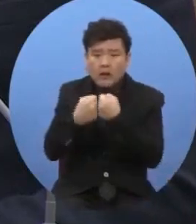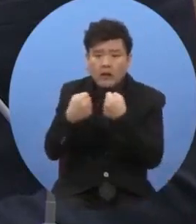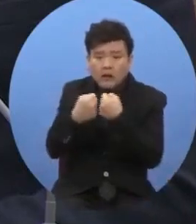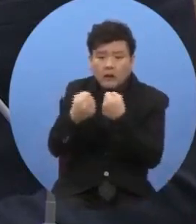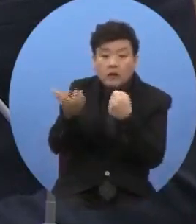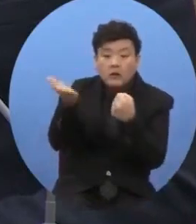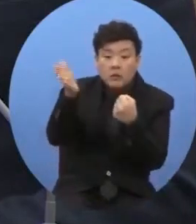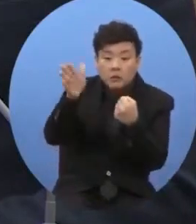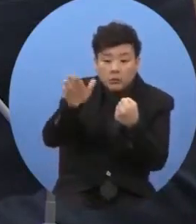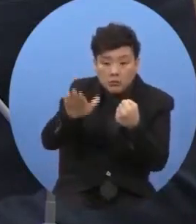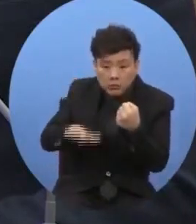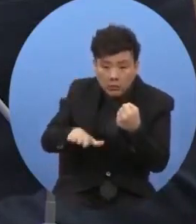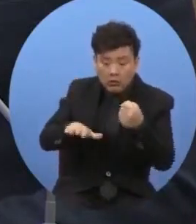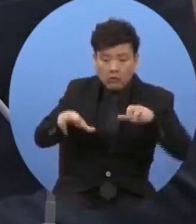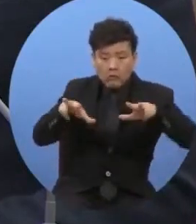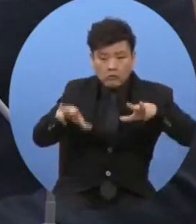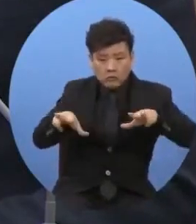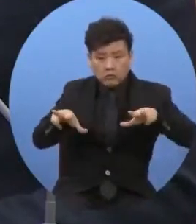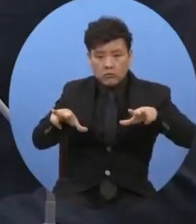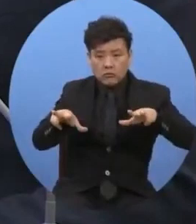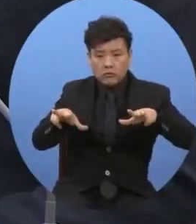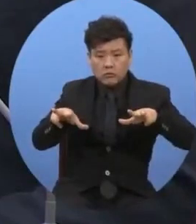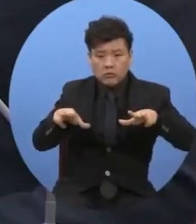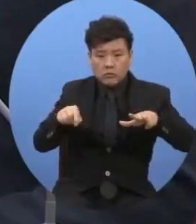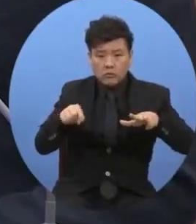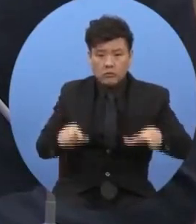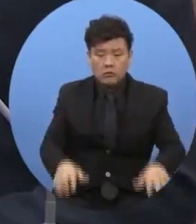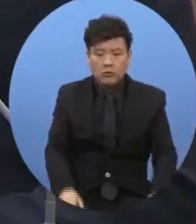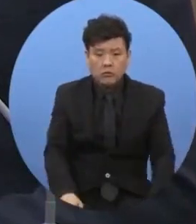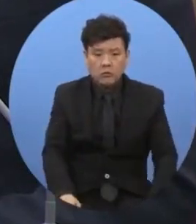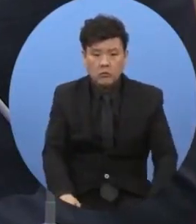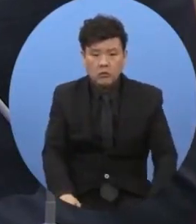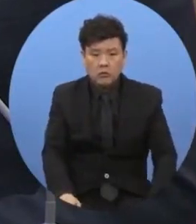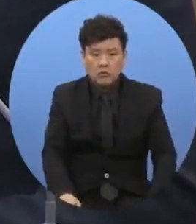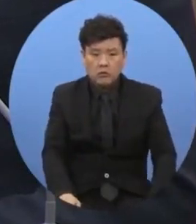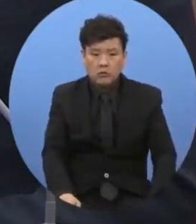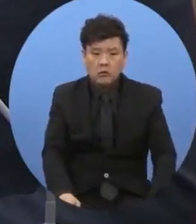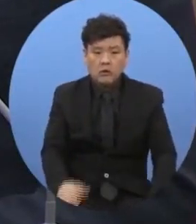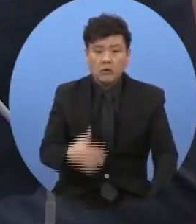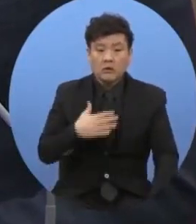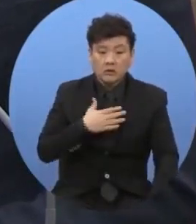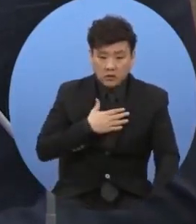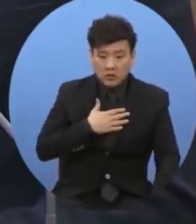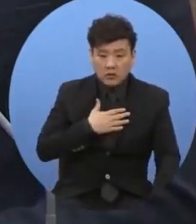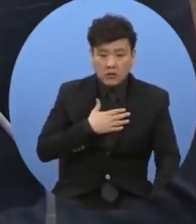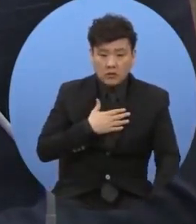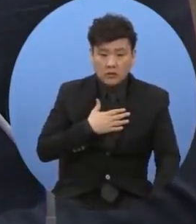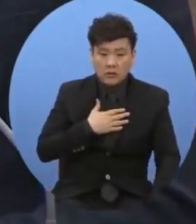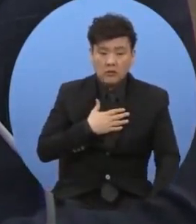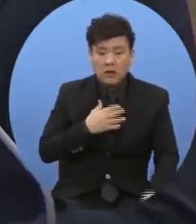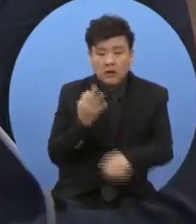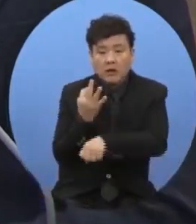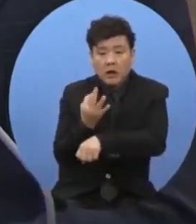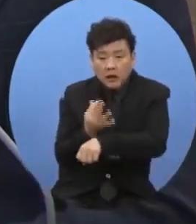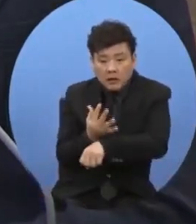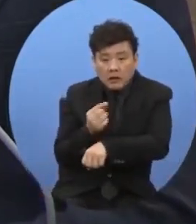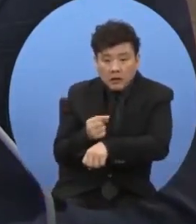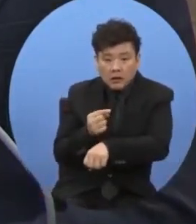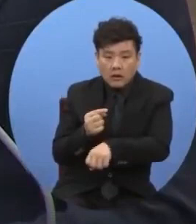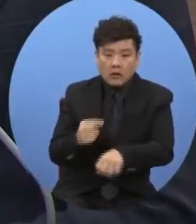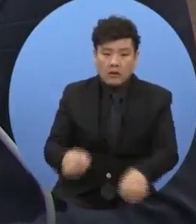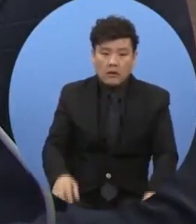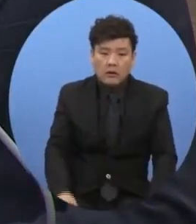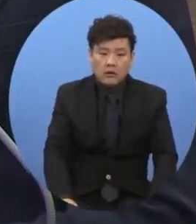근데 여전히 뭐 정의 주제가 남아 있습니다. 그러나 저는 아주 심플하게 이렇게 얘기하면 삼칠제로